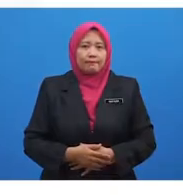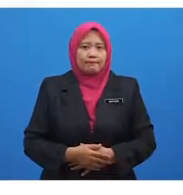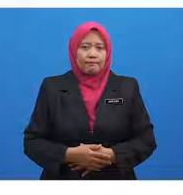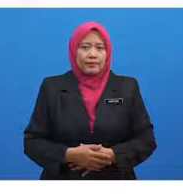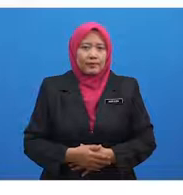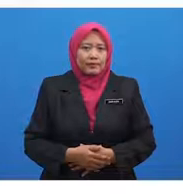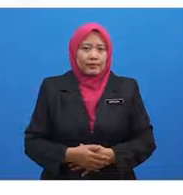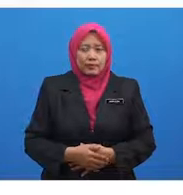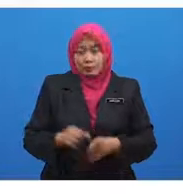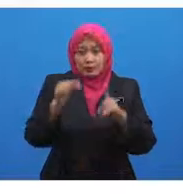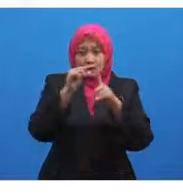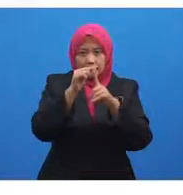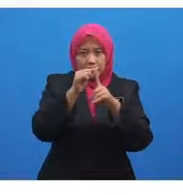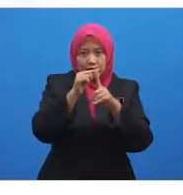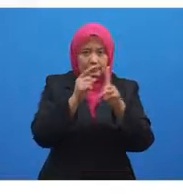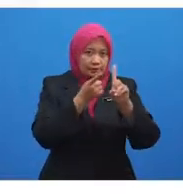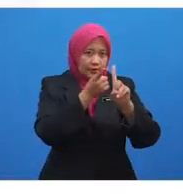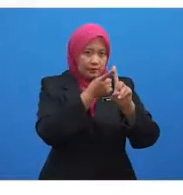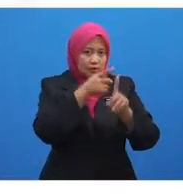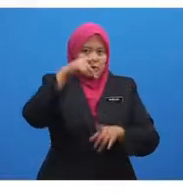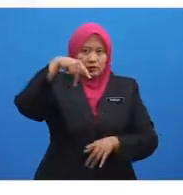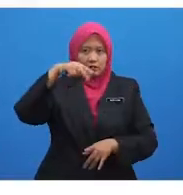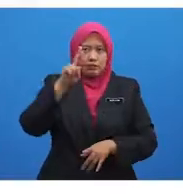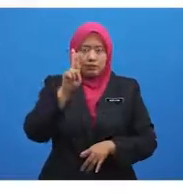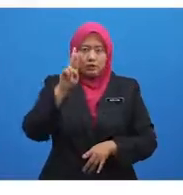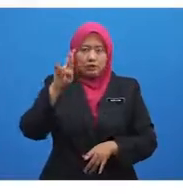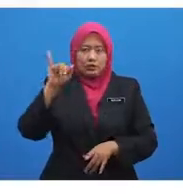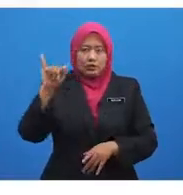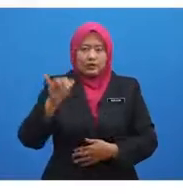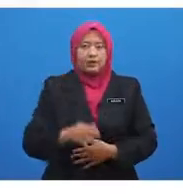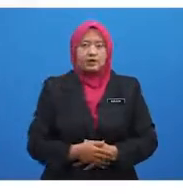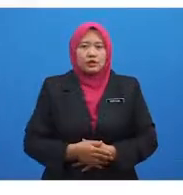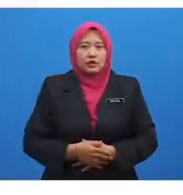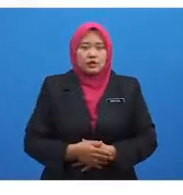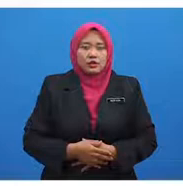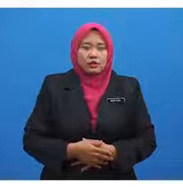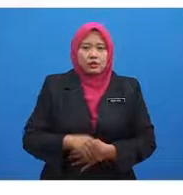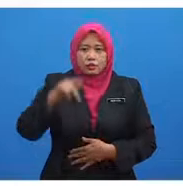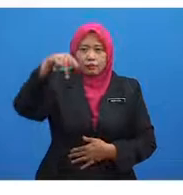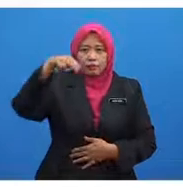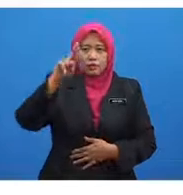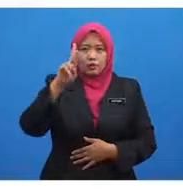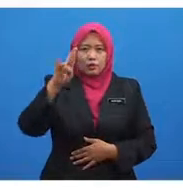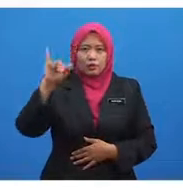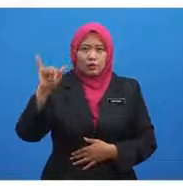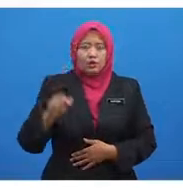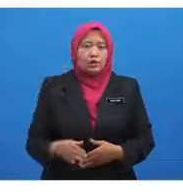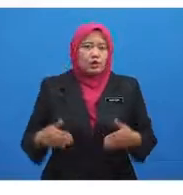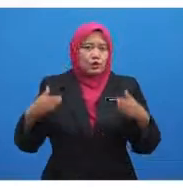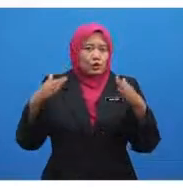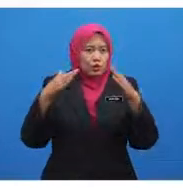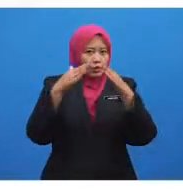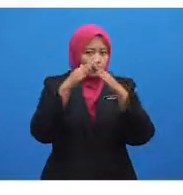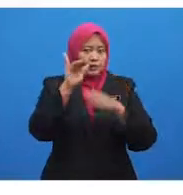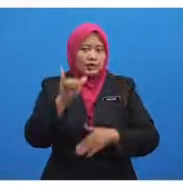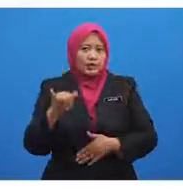Perkataan pertama ialah perkataan puri. Menurut Kamus Dewan, puri bermaksud rumah yang indah dan